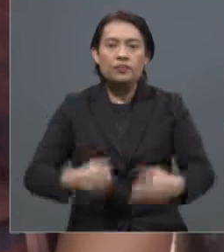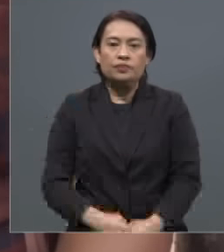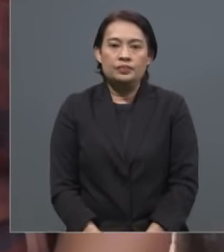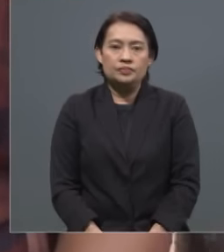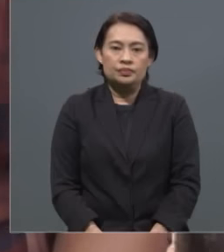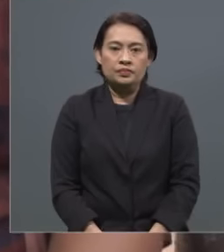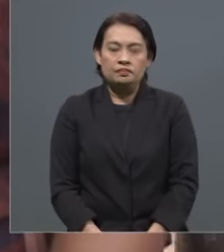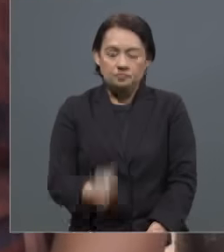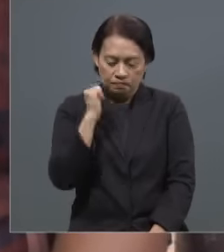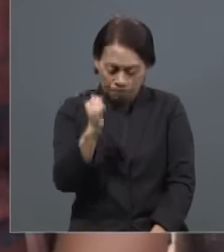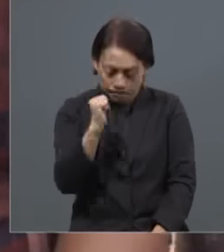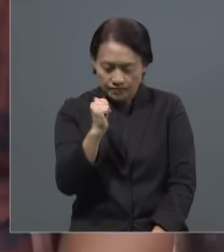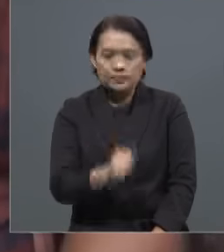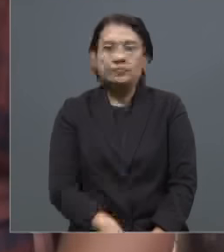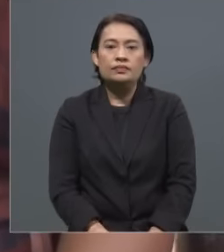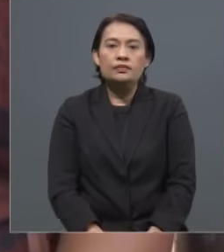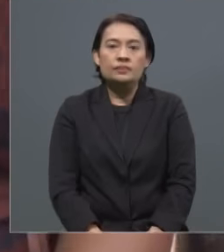สุดยอดไหม